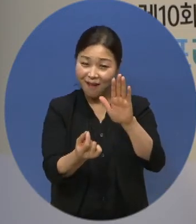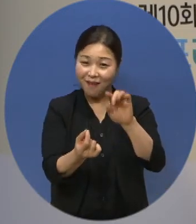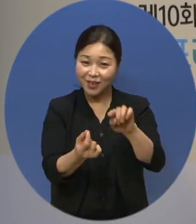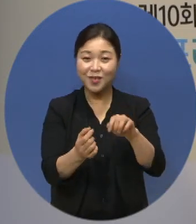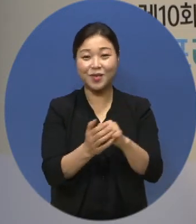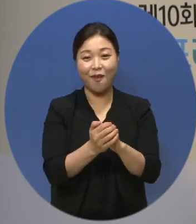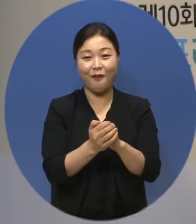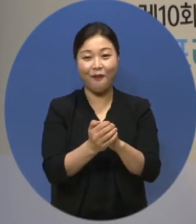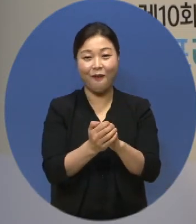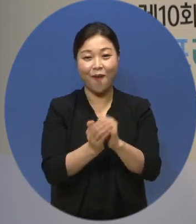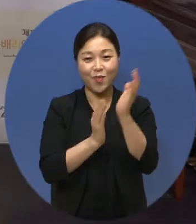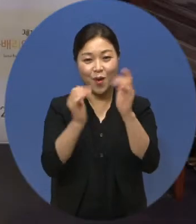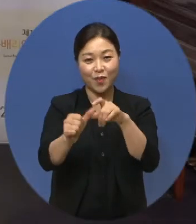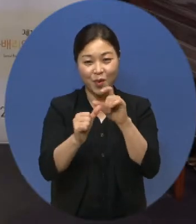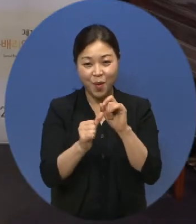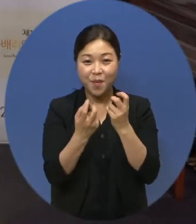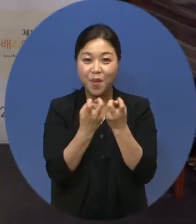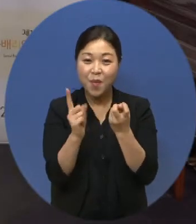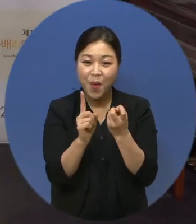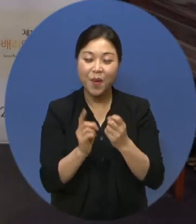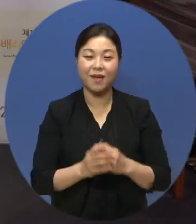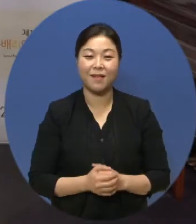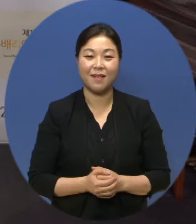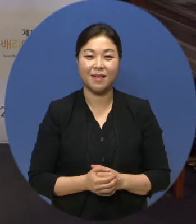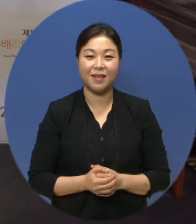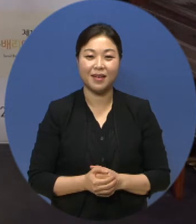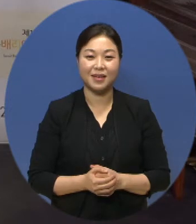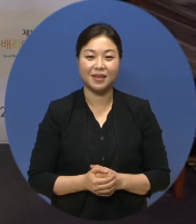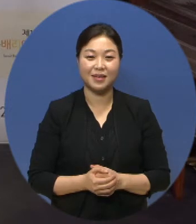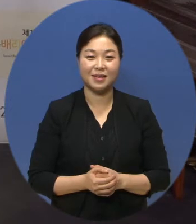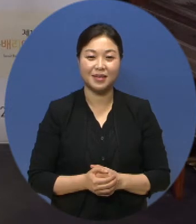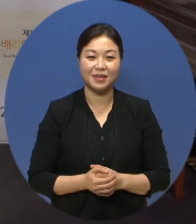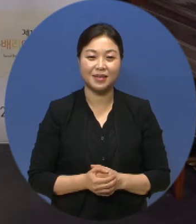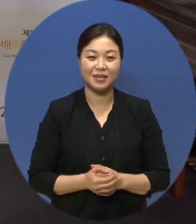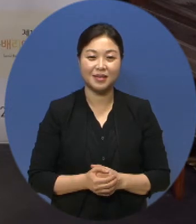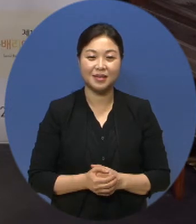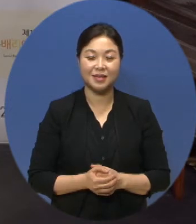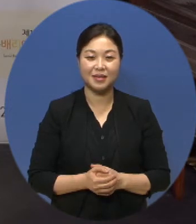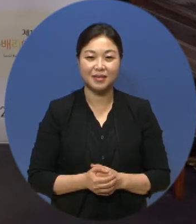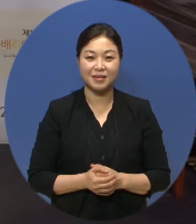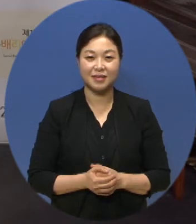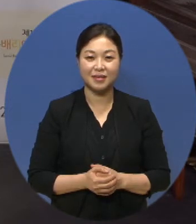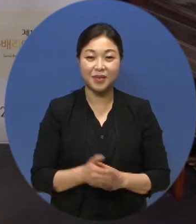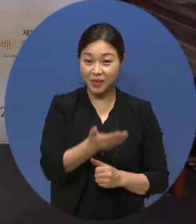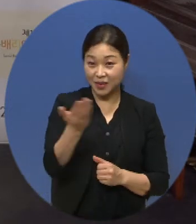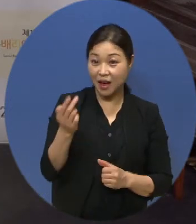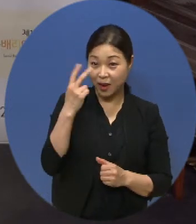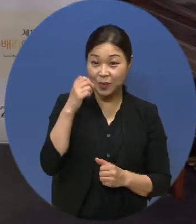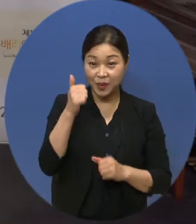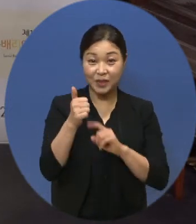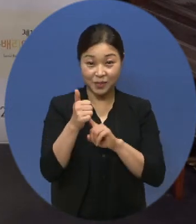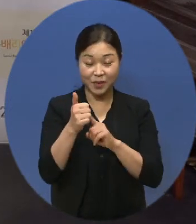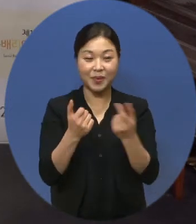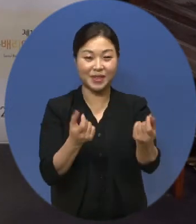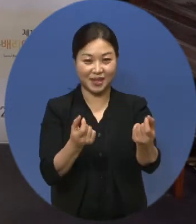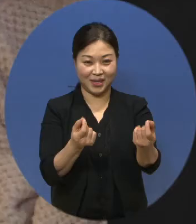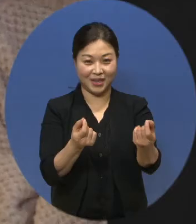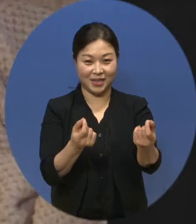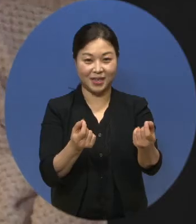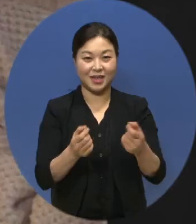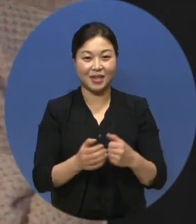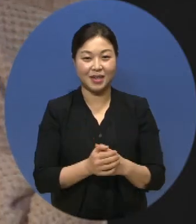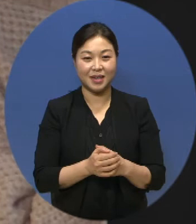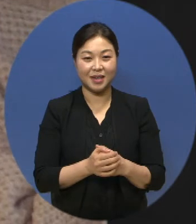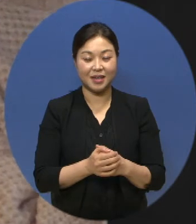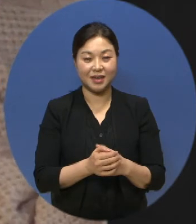어떻게 하신 겁니까? 여기 계신 남편 여기 계신 감독님들도 마찬가지시겠지만 네.